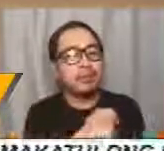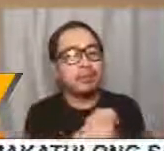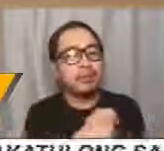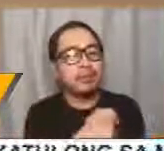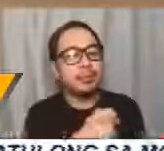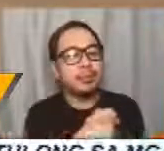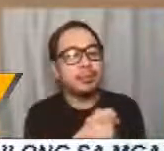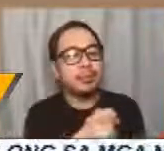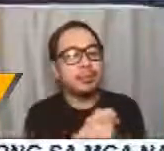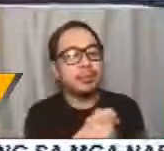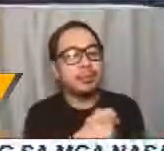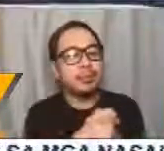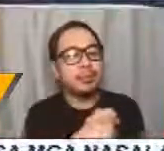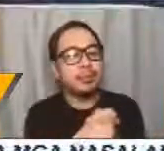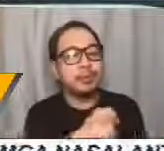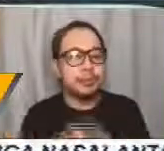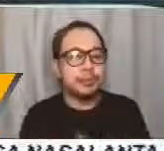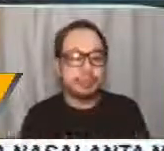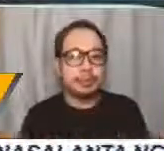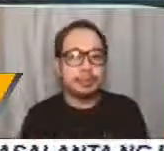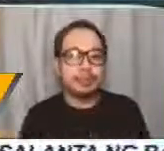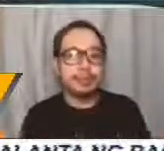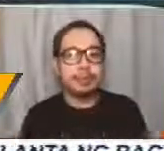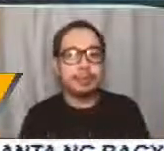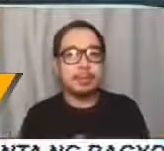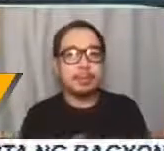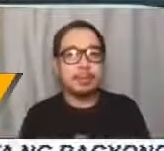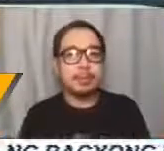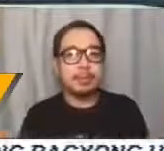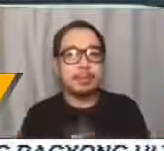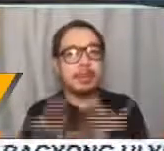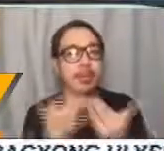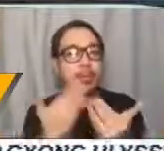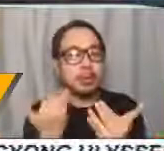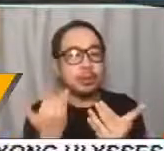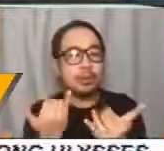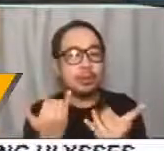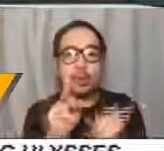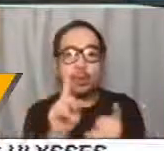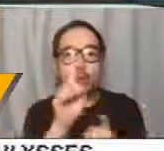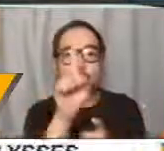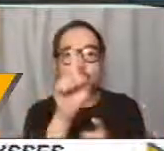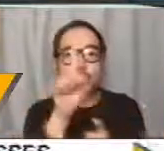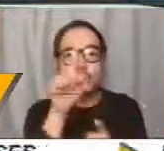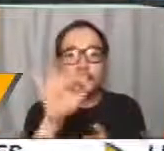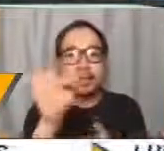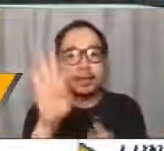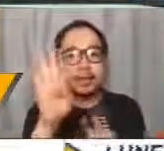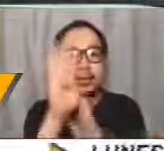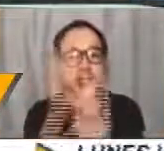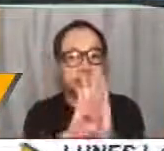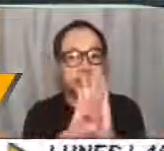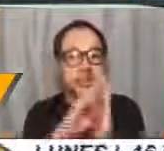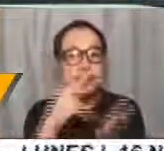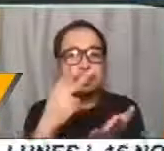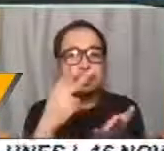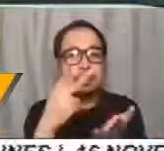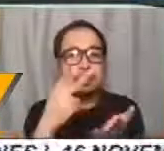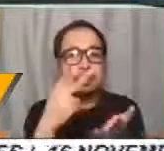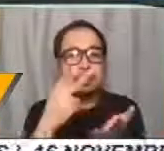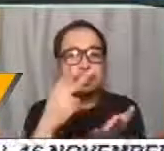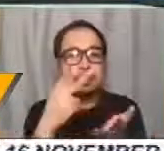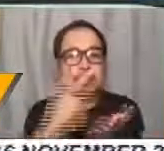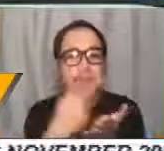bagyo, importante rin po itong tulong at relief na ibinabahagi po natin sa mga affected residents. Kamusta po yung ating tulong